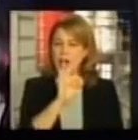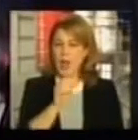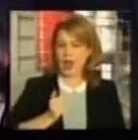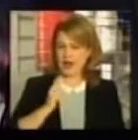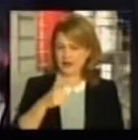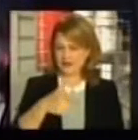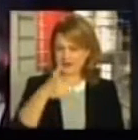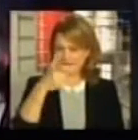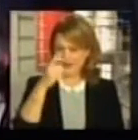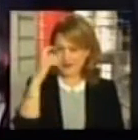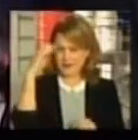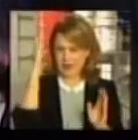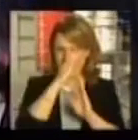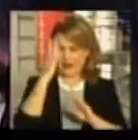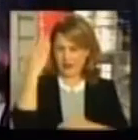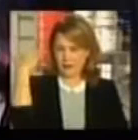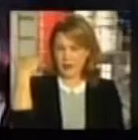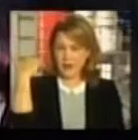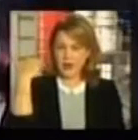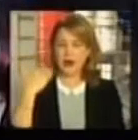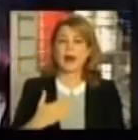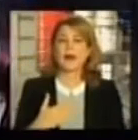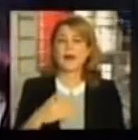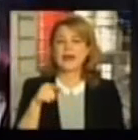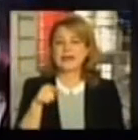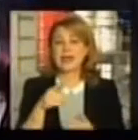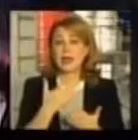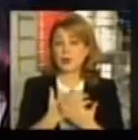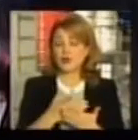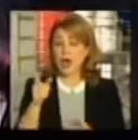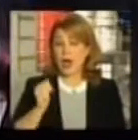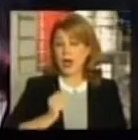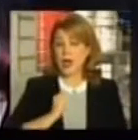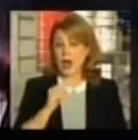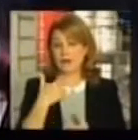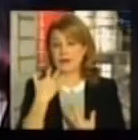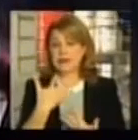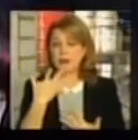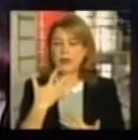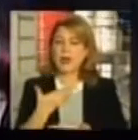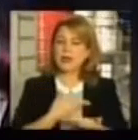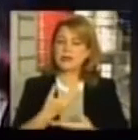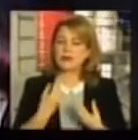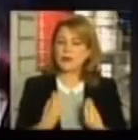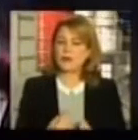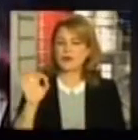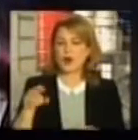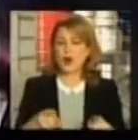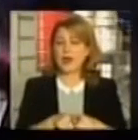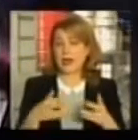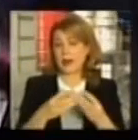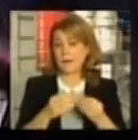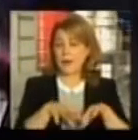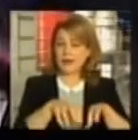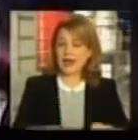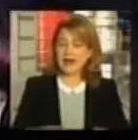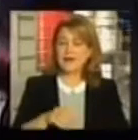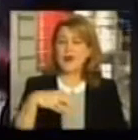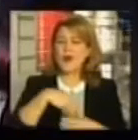בחקירה שהביא כאן במהדורה גיא פלג, עדות שבה החייל מדבר על היחסים הקרובים שלו עם מתנחלי חברון, כולל ברוך